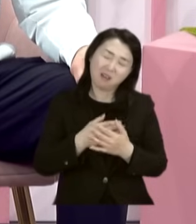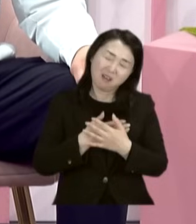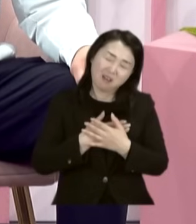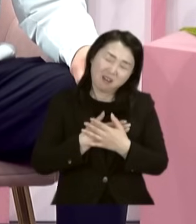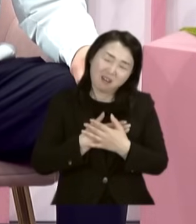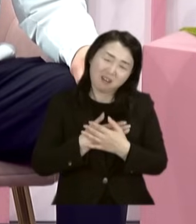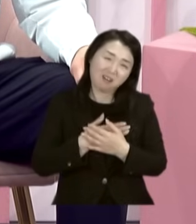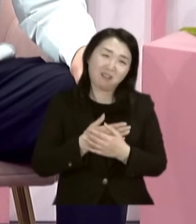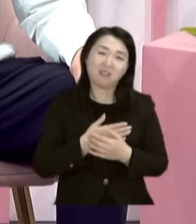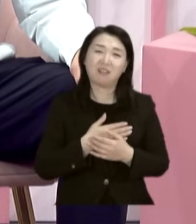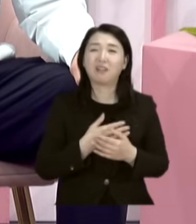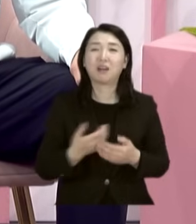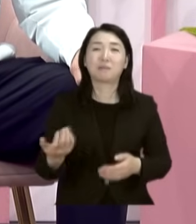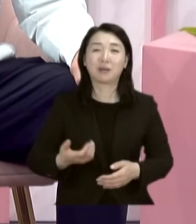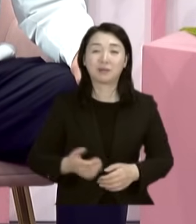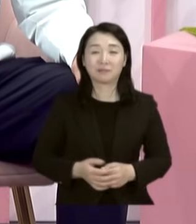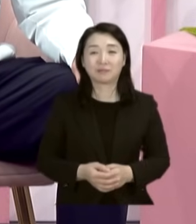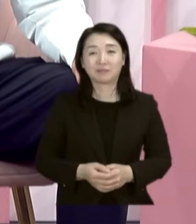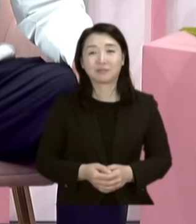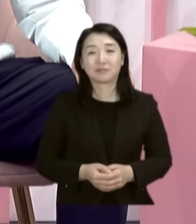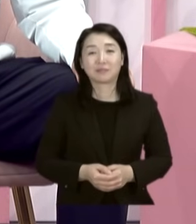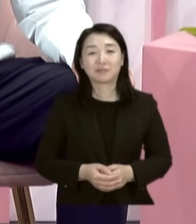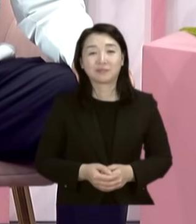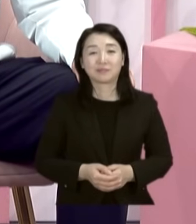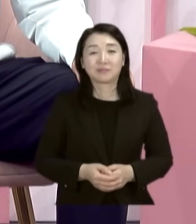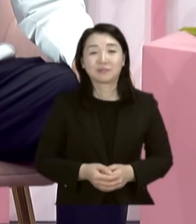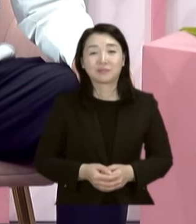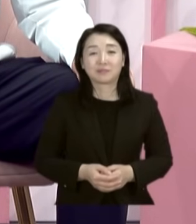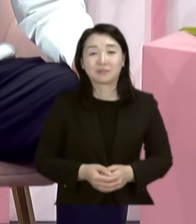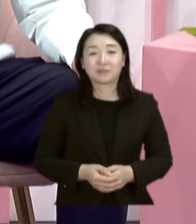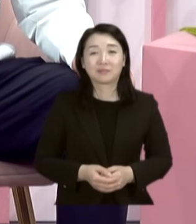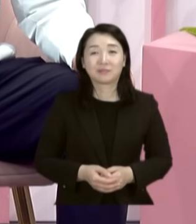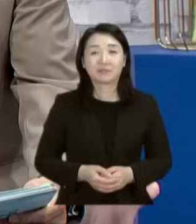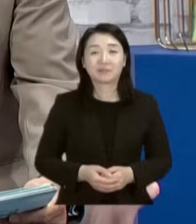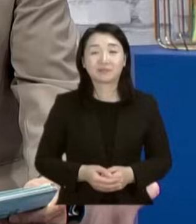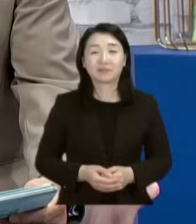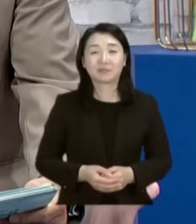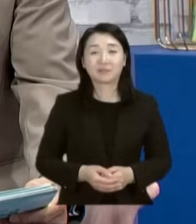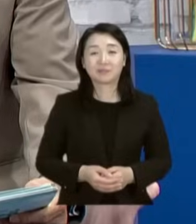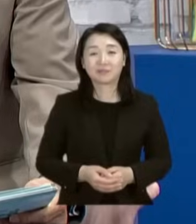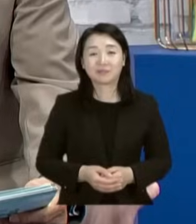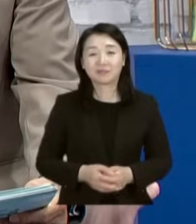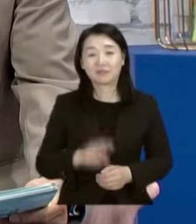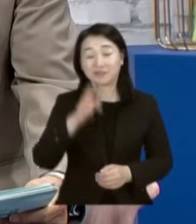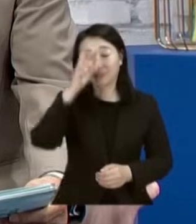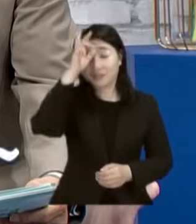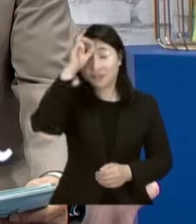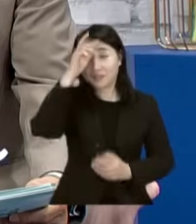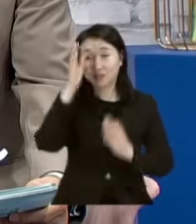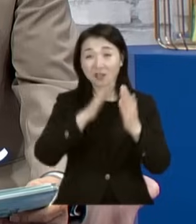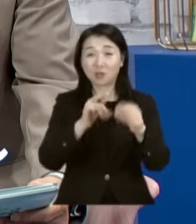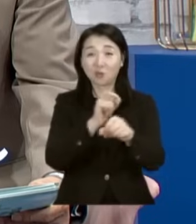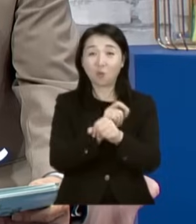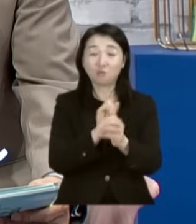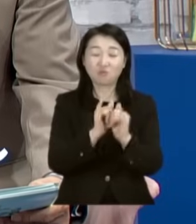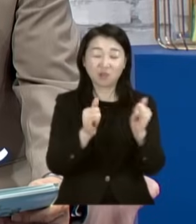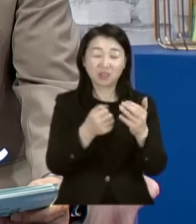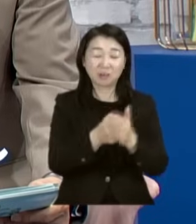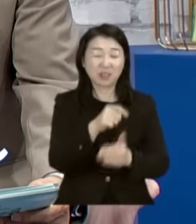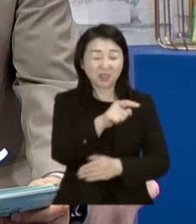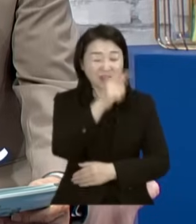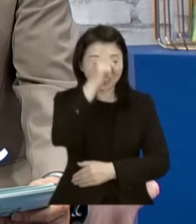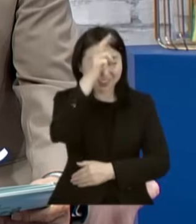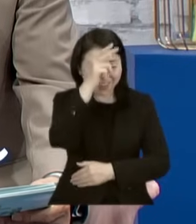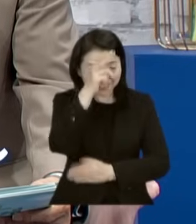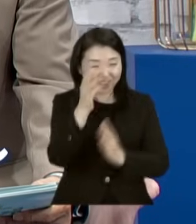마음이여 졸여 가지고네 아 그리고 사실은 저기 경찰 공무원 때문에